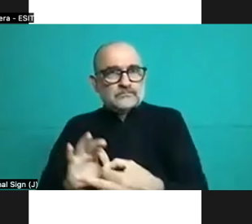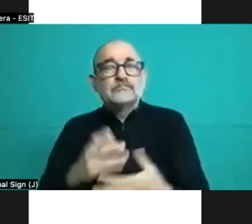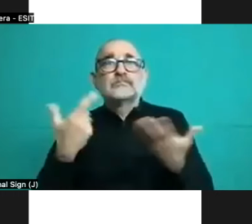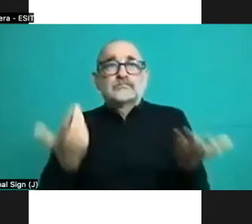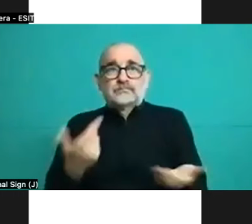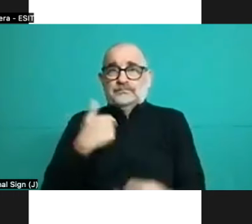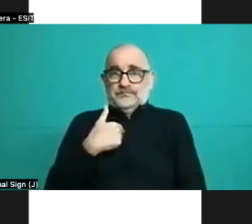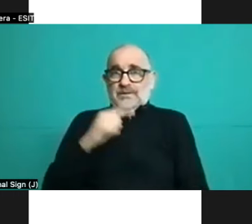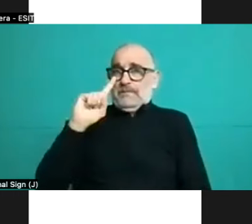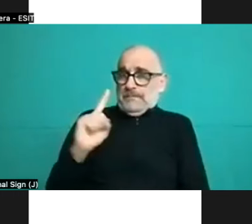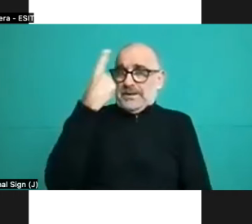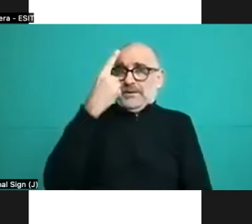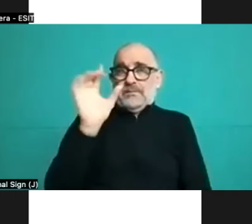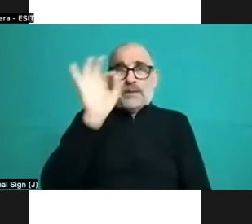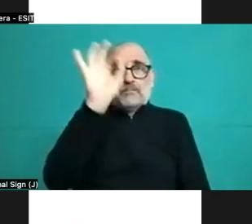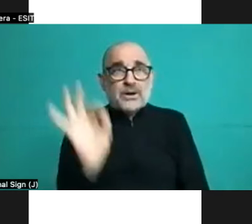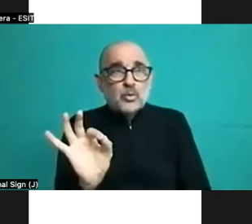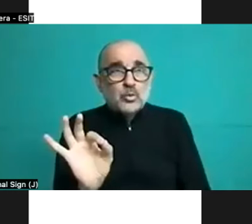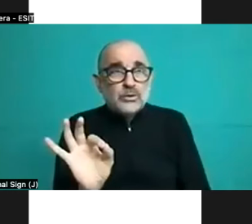panélistes.